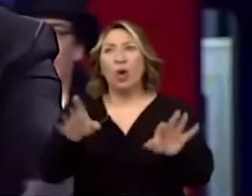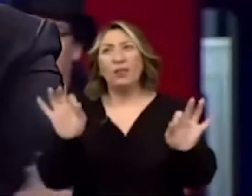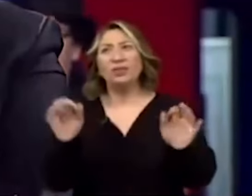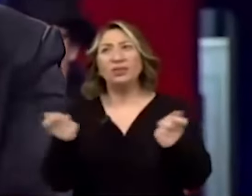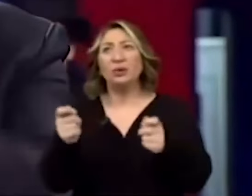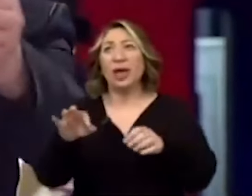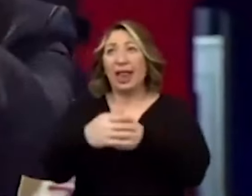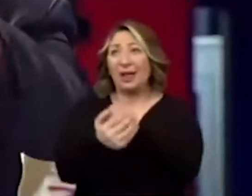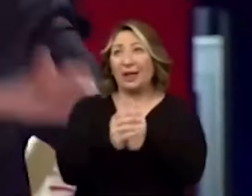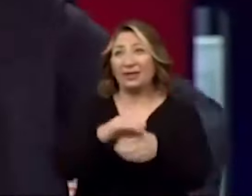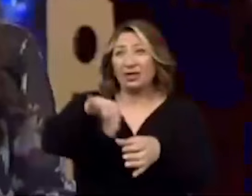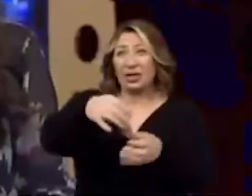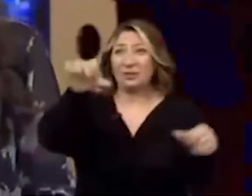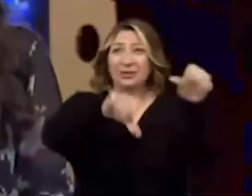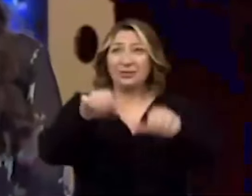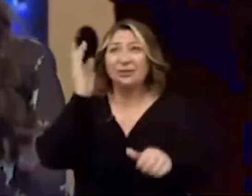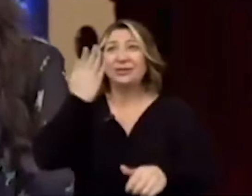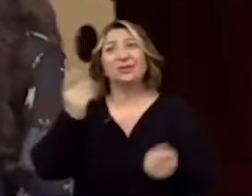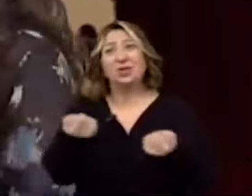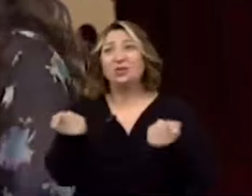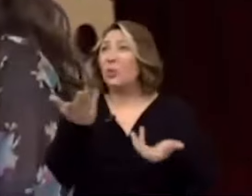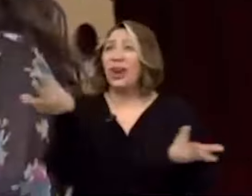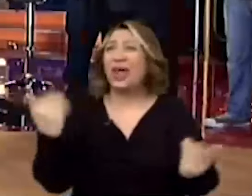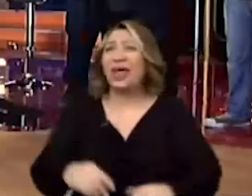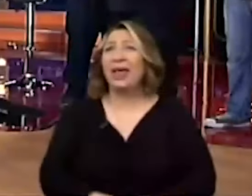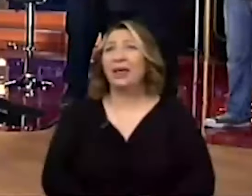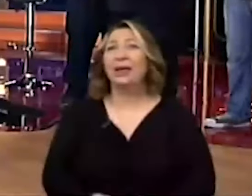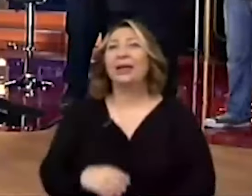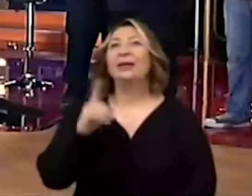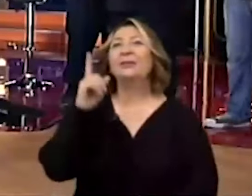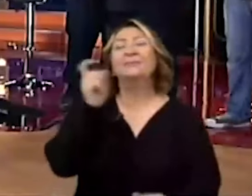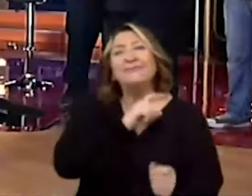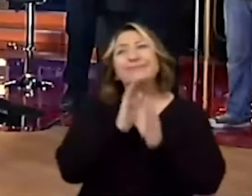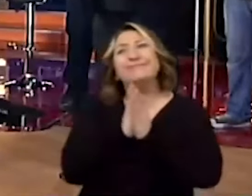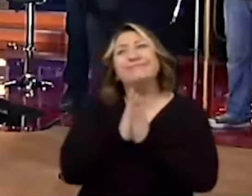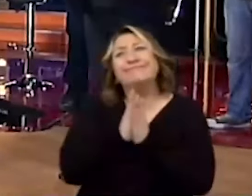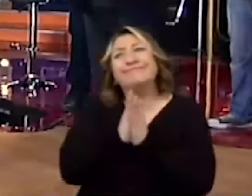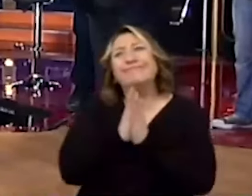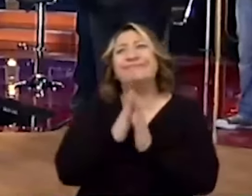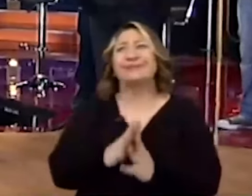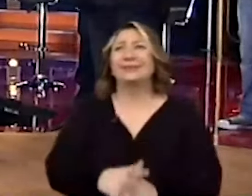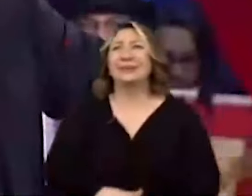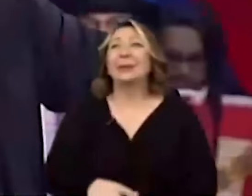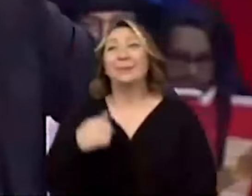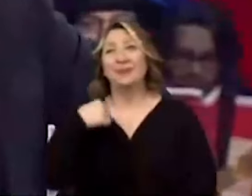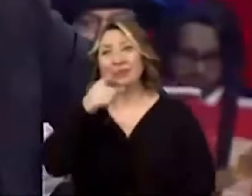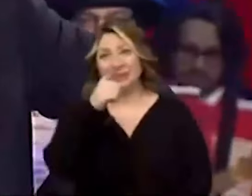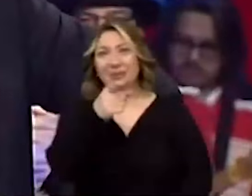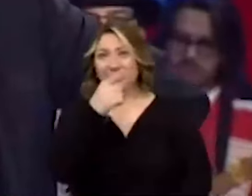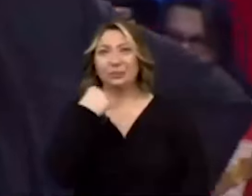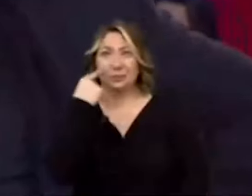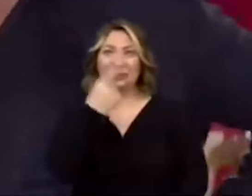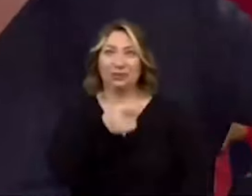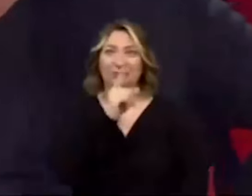çalışıyor? Elleri yıkayarak mı çalışıyor? Çay koyarak mı çalışıyor? Yani... Vallahi bir boşluğumuza geldi beyefendi, kusura bakmayın. Normalde ben şimdi boşluğu